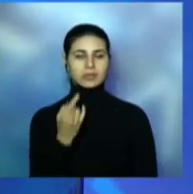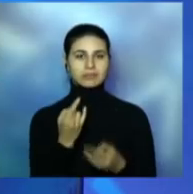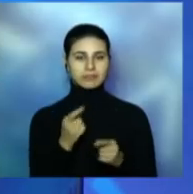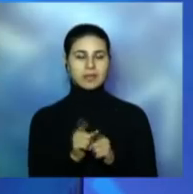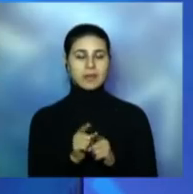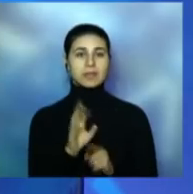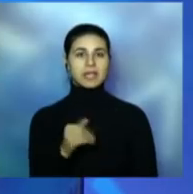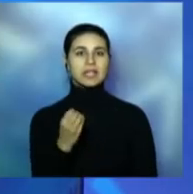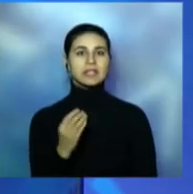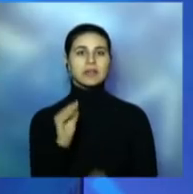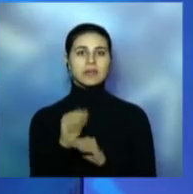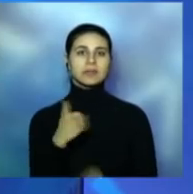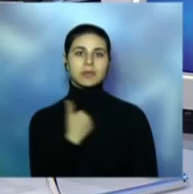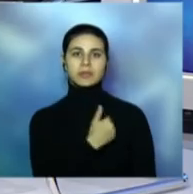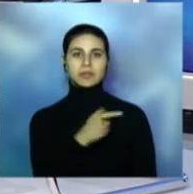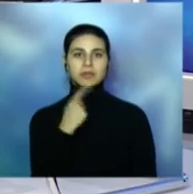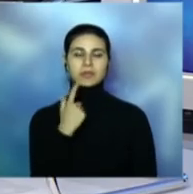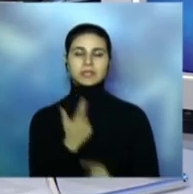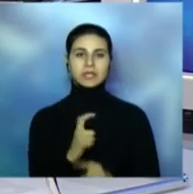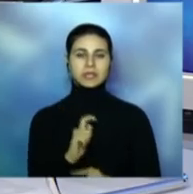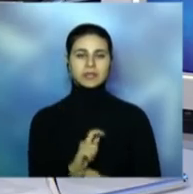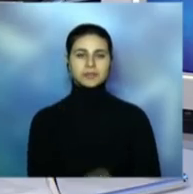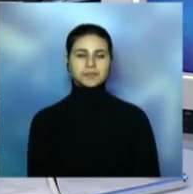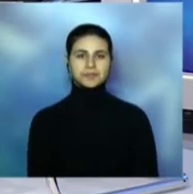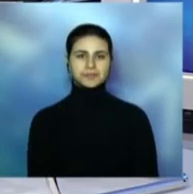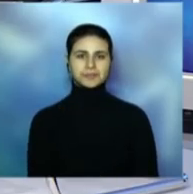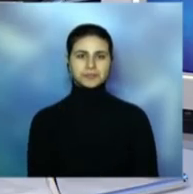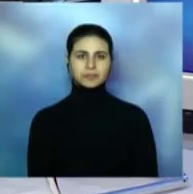მოკლედ და კიდევ რა მინდა ვთქვა, ძალიან